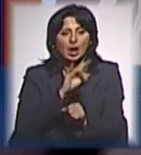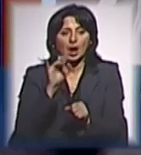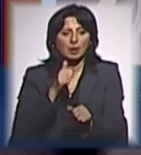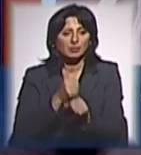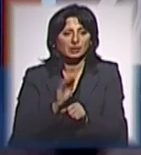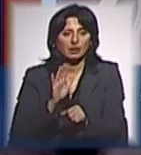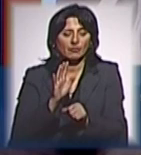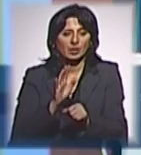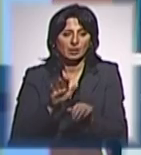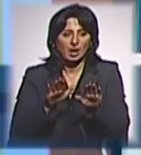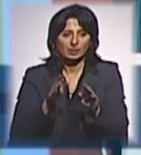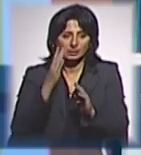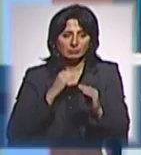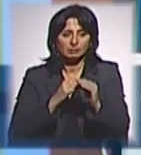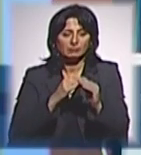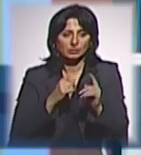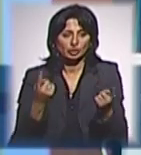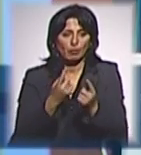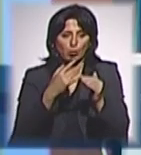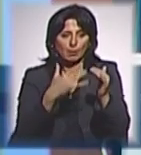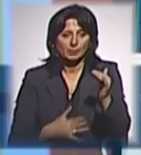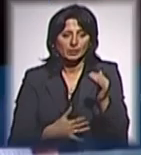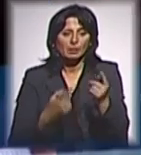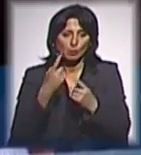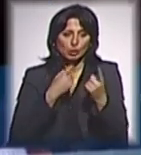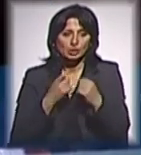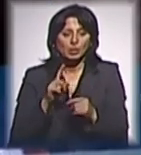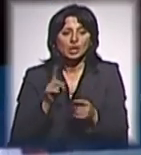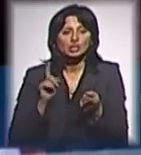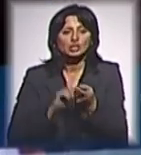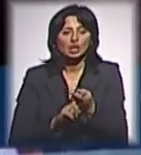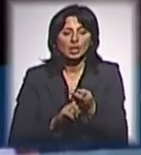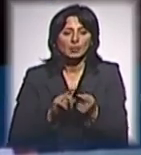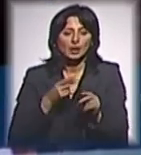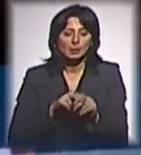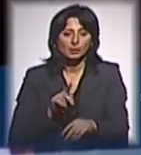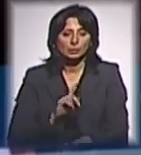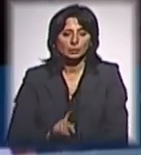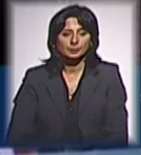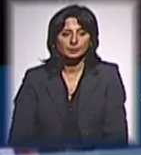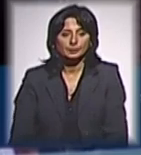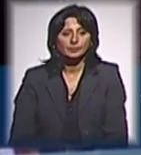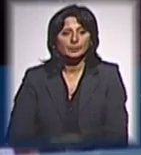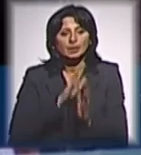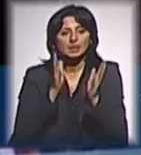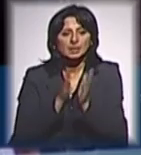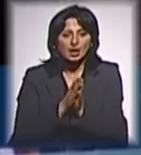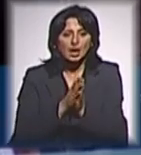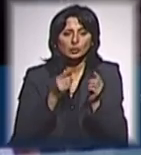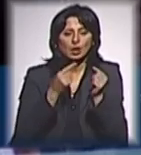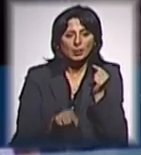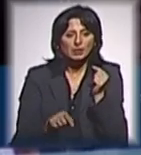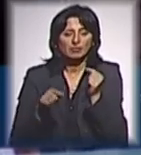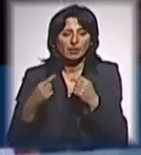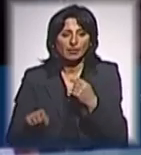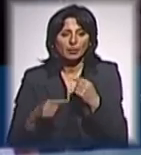არამთავარ, არამედ რიგით ადგილზე. ეს არის მოცემულობა. რაც შეეხება იმას, რომ საერთო განმასხვავებელი და